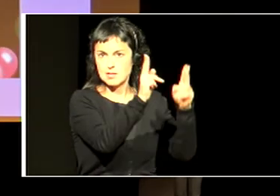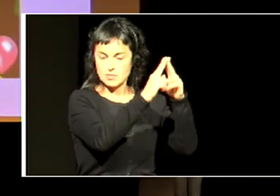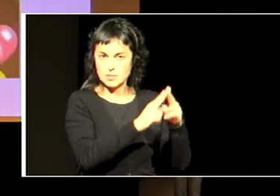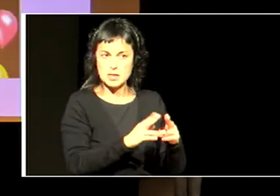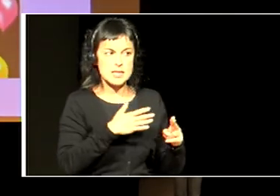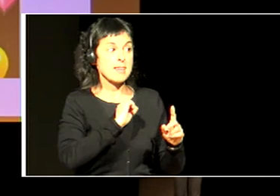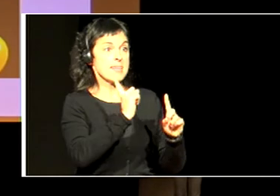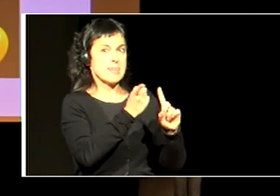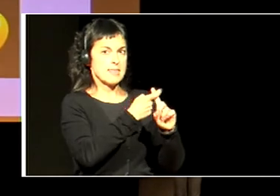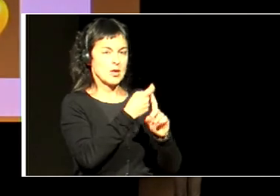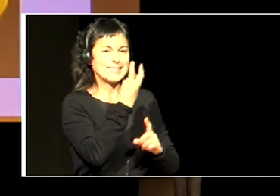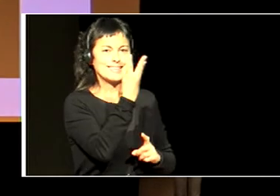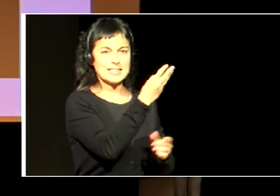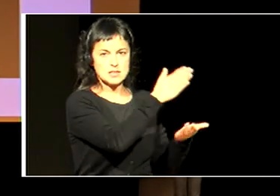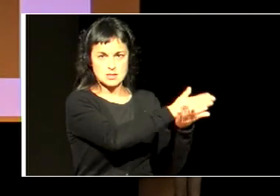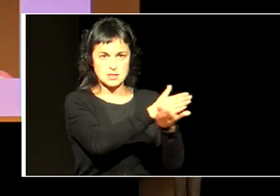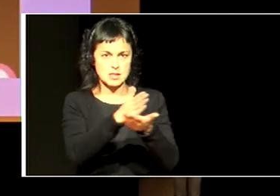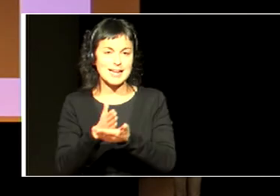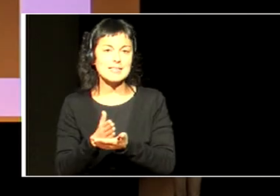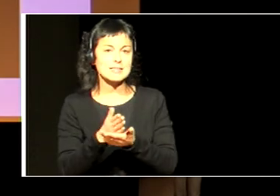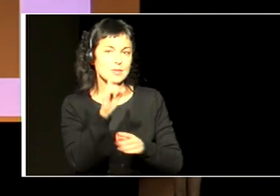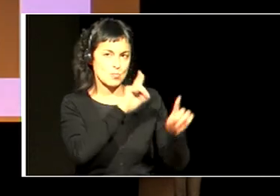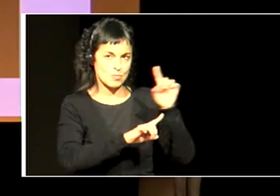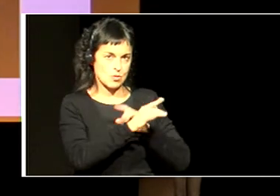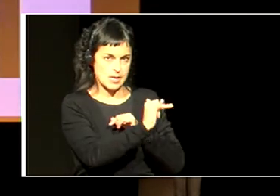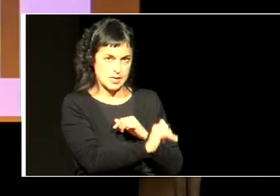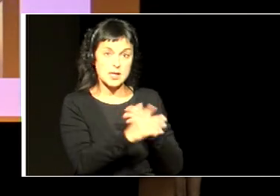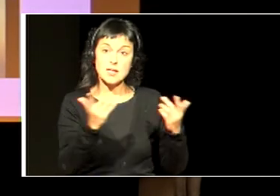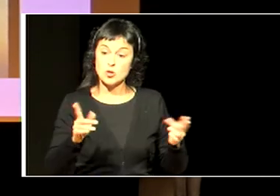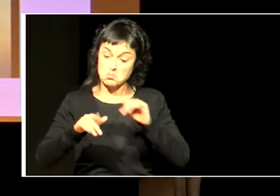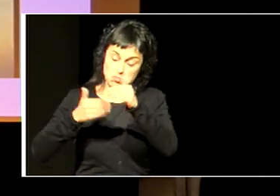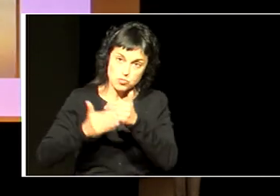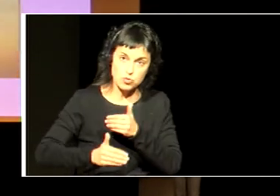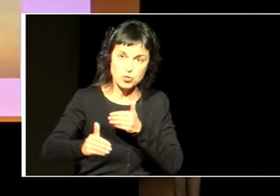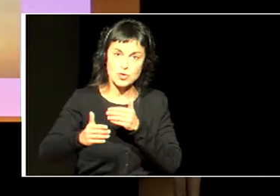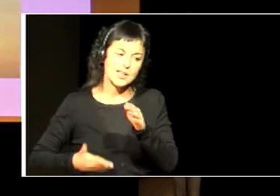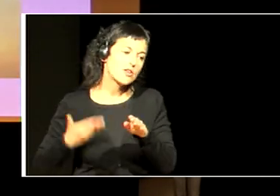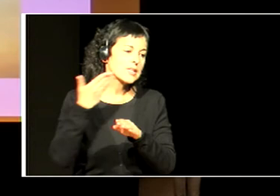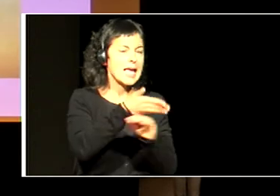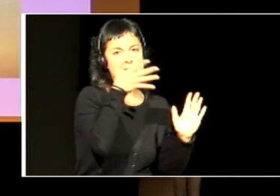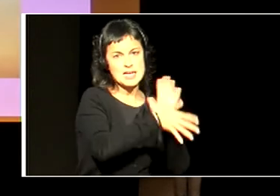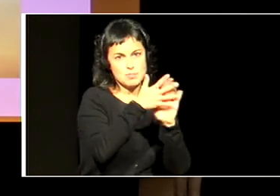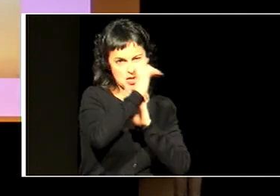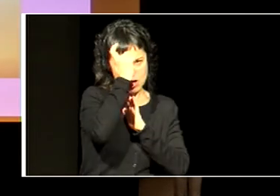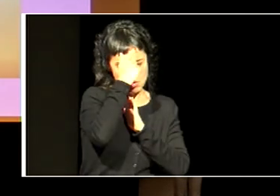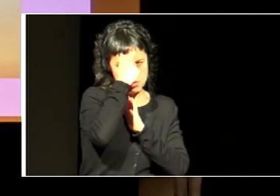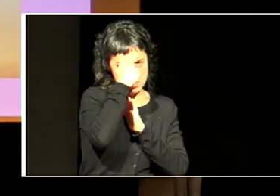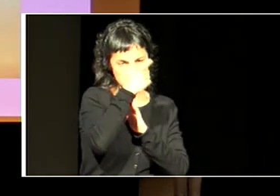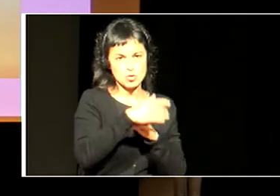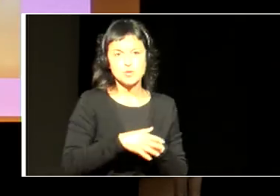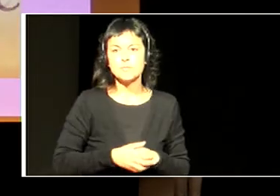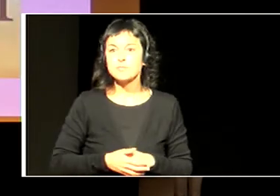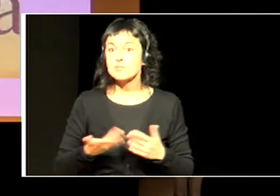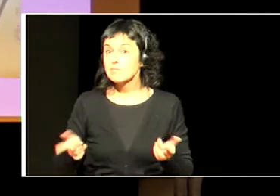arazo hori dagoela. Orduan, joango dira, beraien gana, beraiek, esplikatzera. Orduan, parte hartzea da